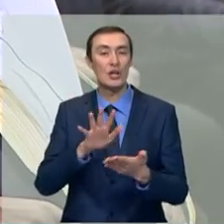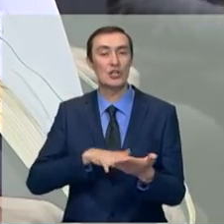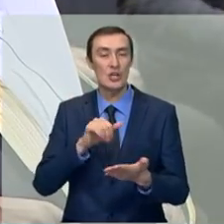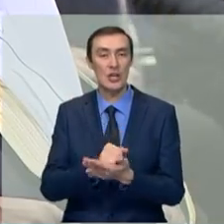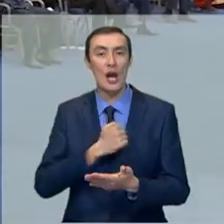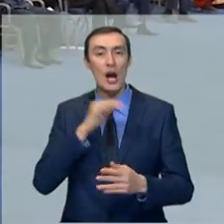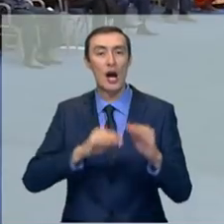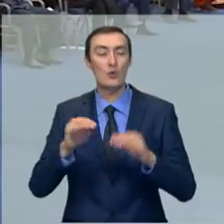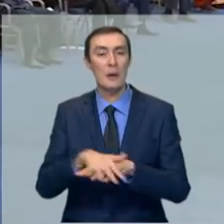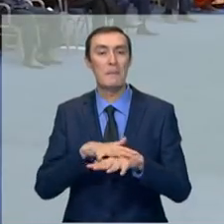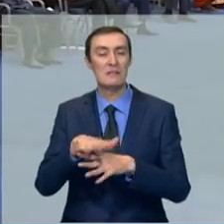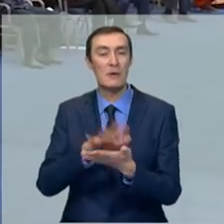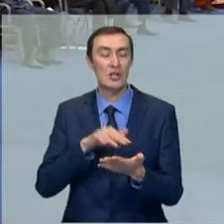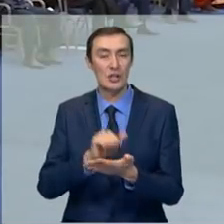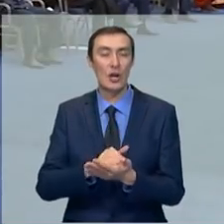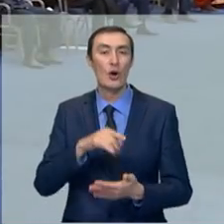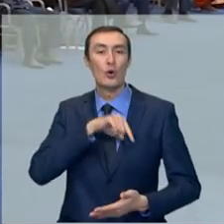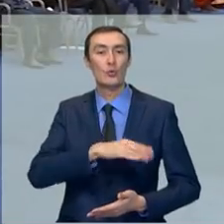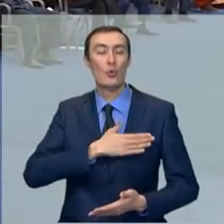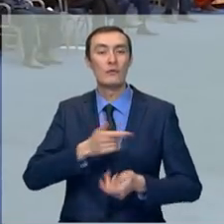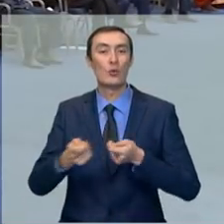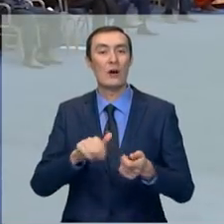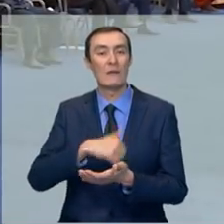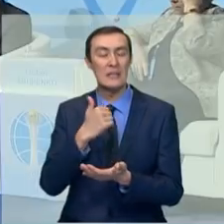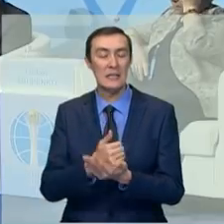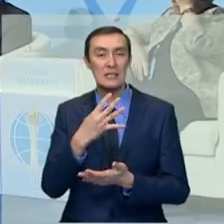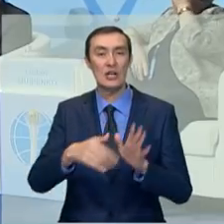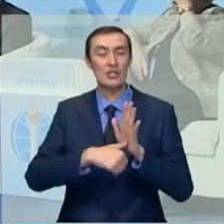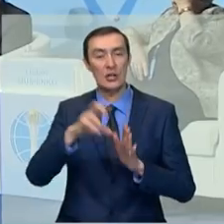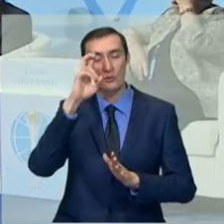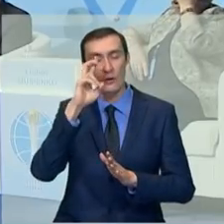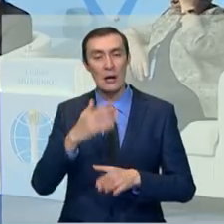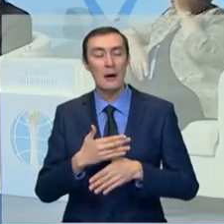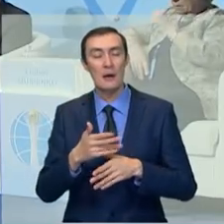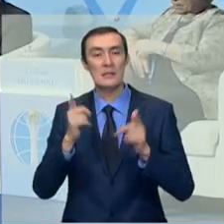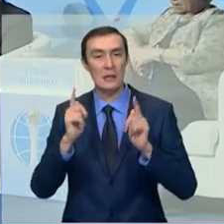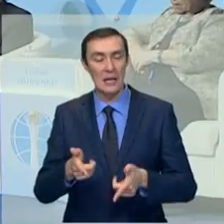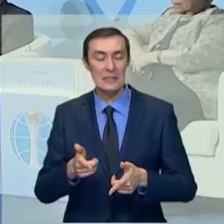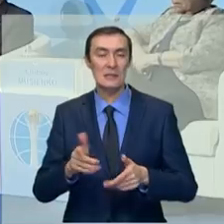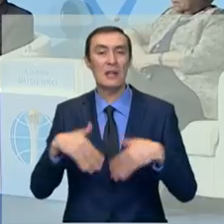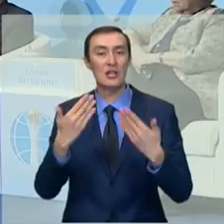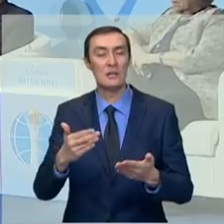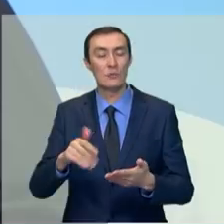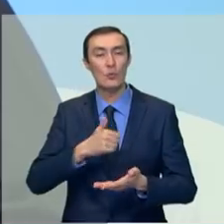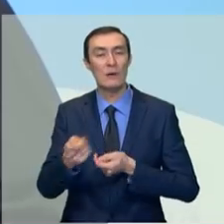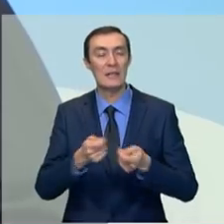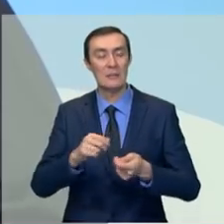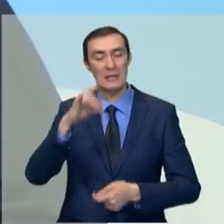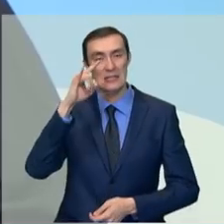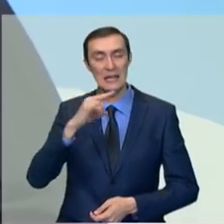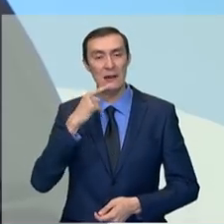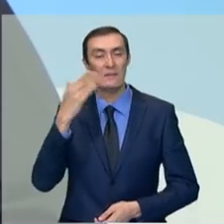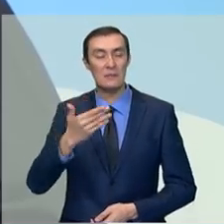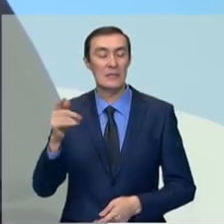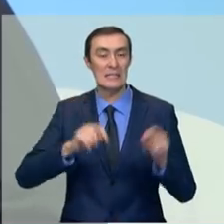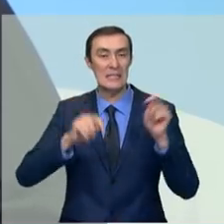массового поражения. Духовные лидеры 46 стран поддерживают предложения президента Казахстана, высказанные на съезде. По